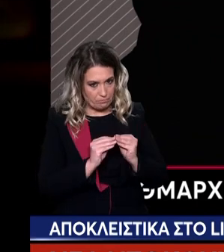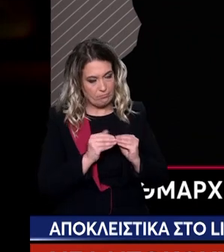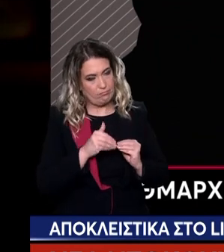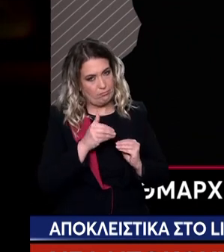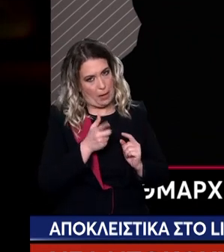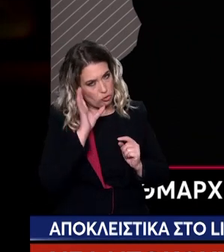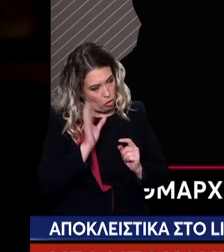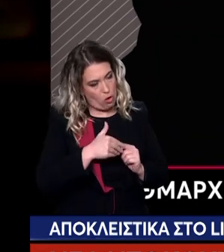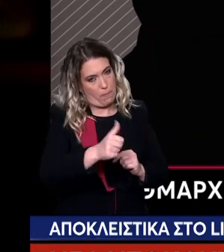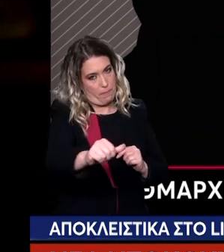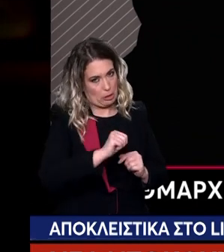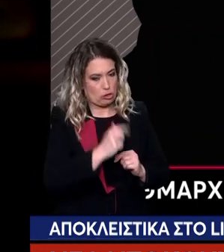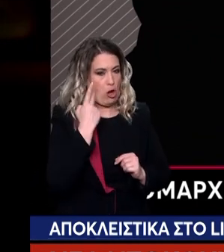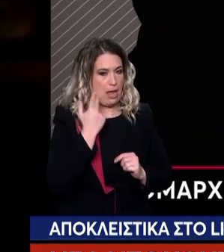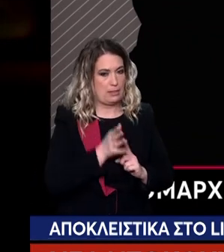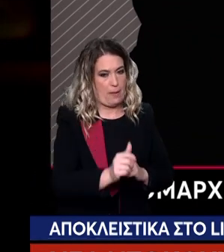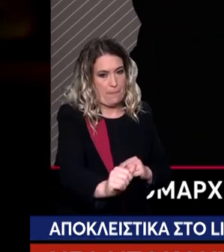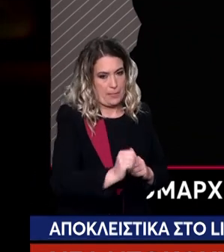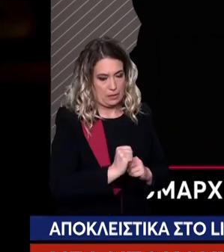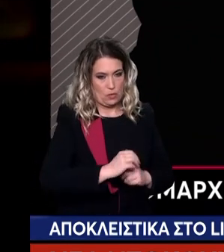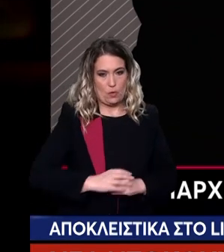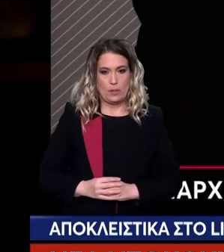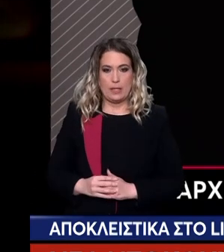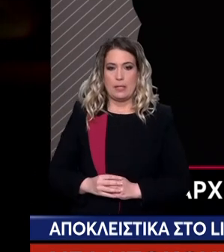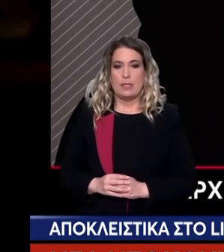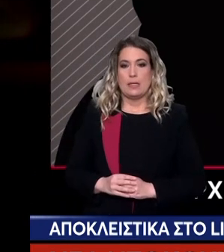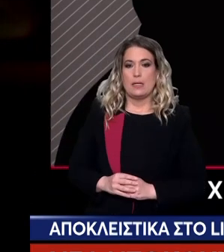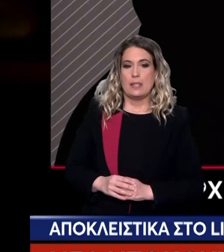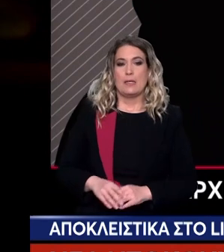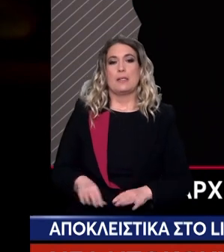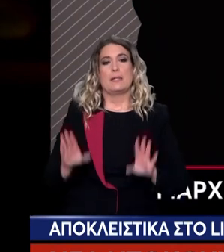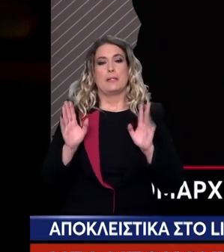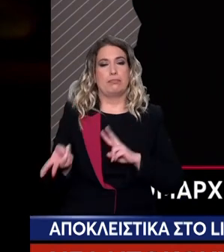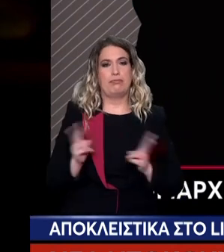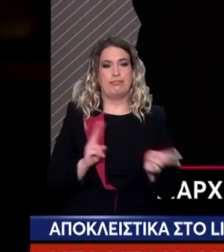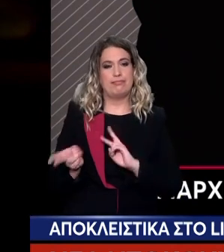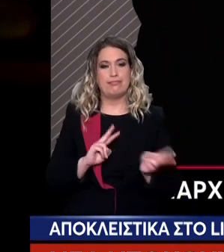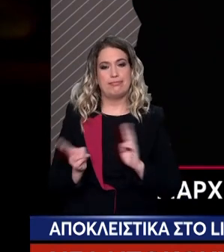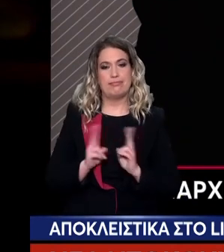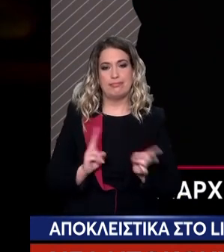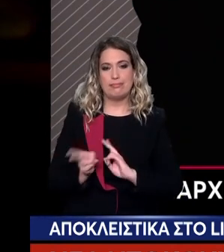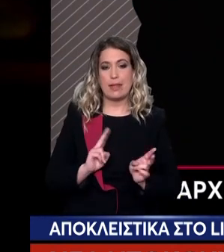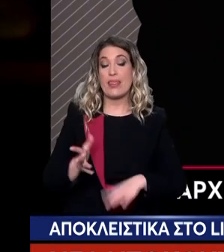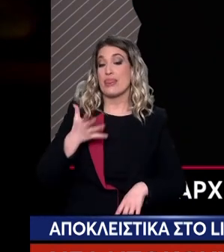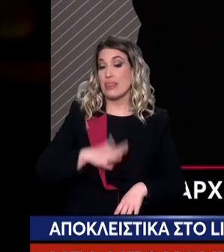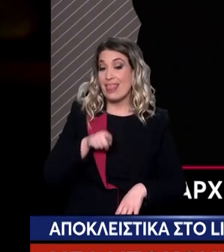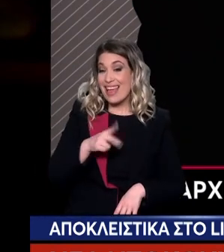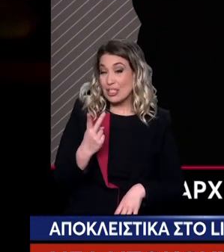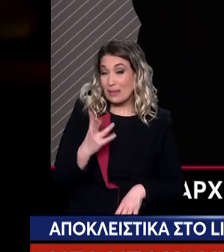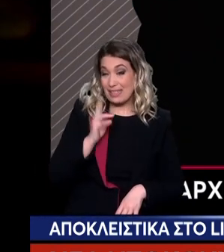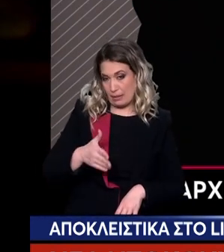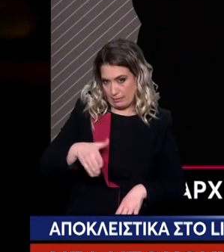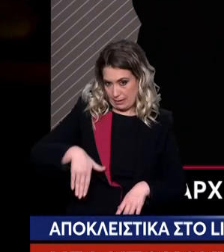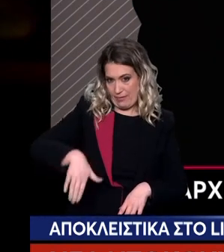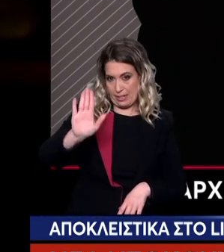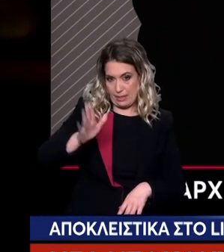έχει γυρίσει η λάρισσα πίσω με το κόσμο ναι άκου περίμενε ρέ δημήτρη γιατί θέλω να διώξω 2596